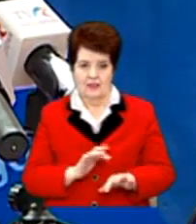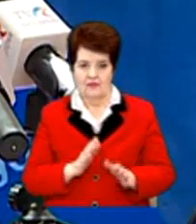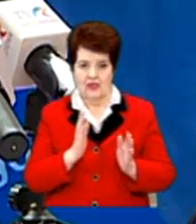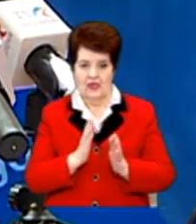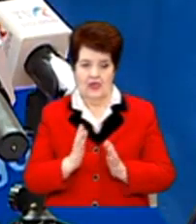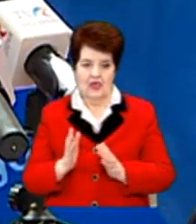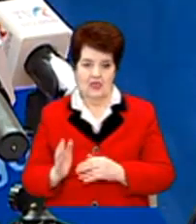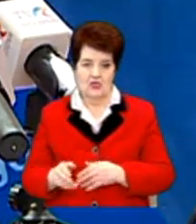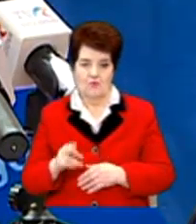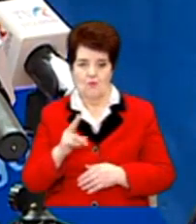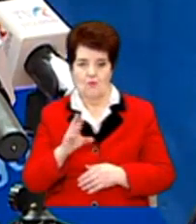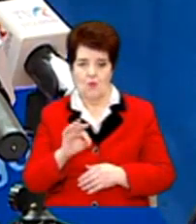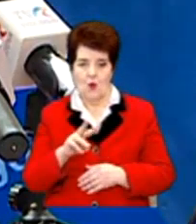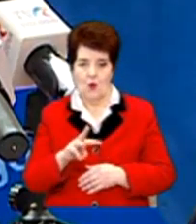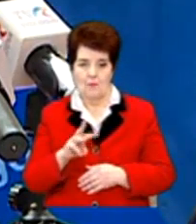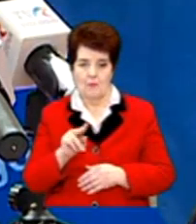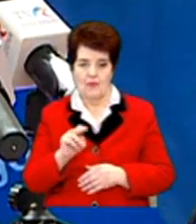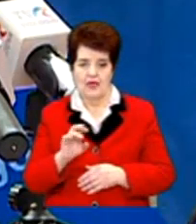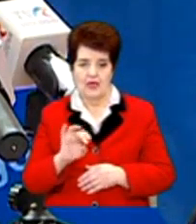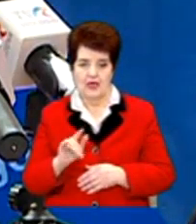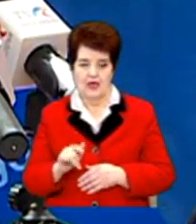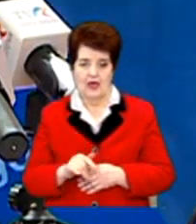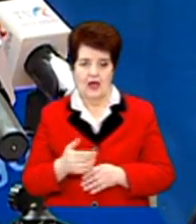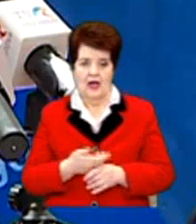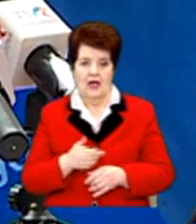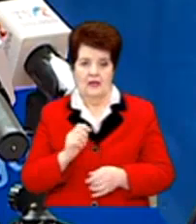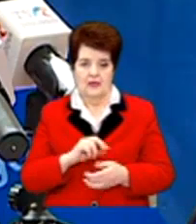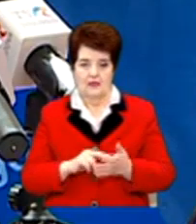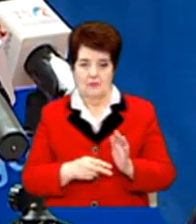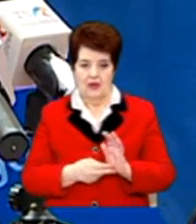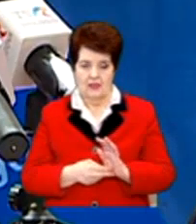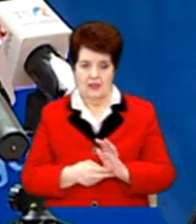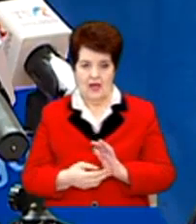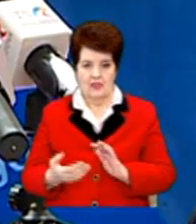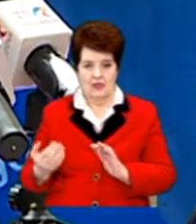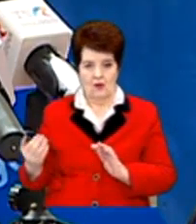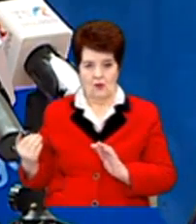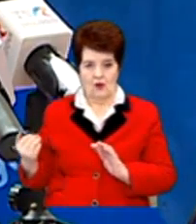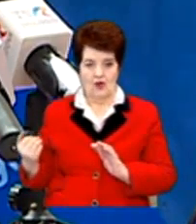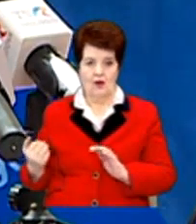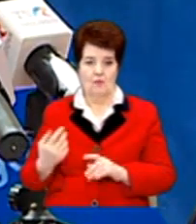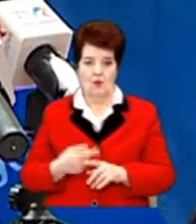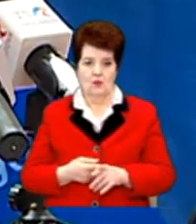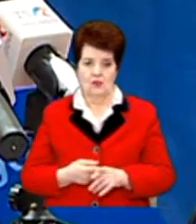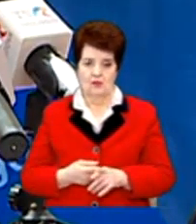de pompieri, inclusiv în realizarea restanțelor din planul național anterior,